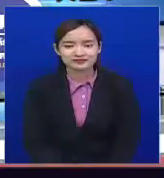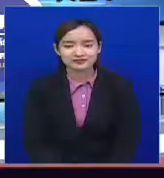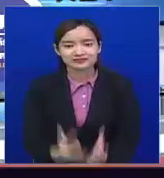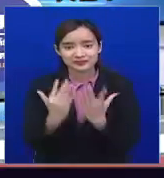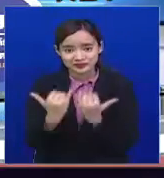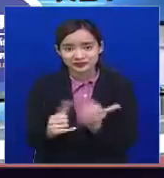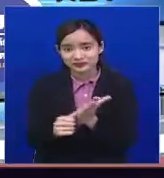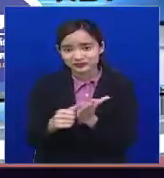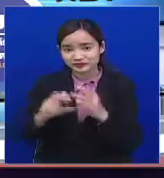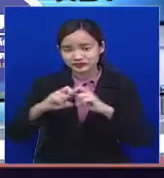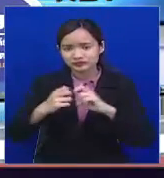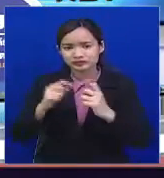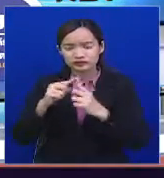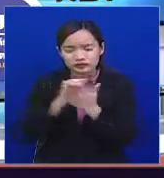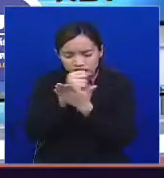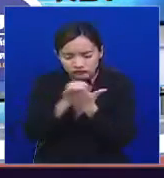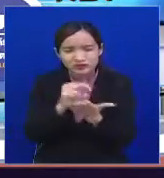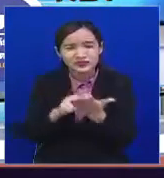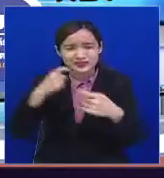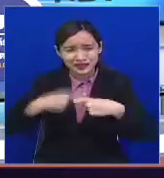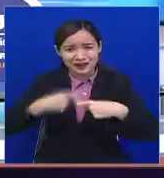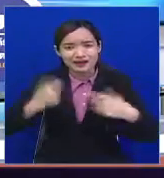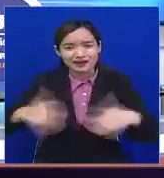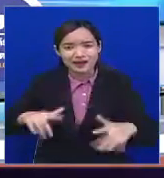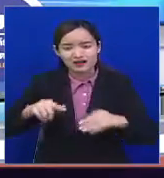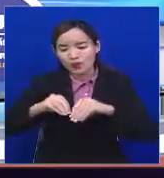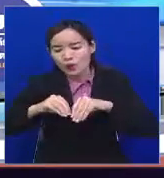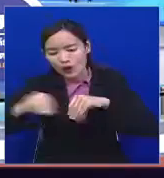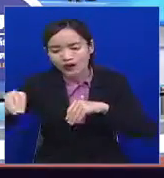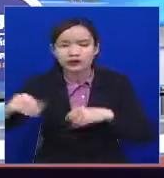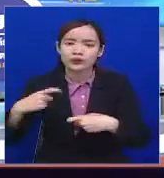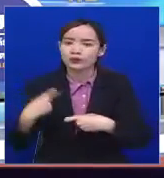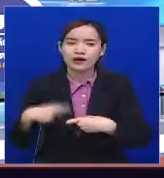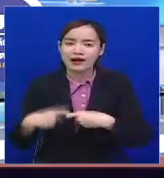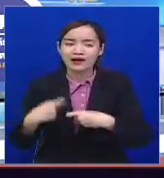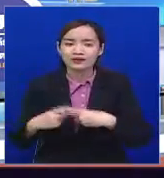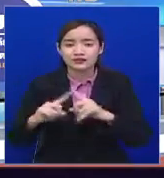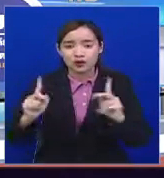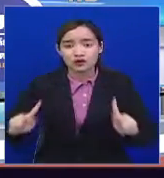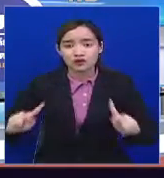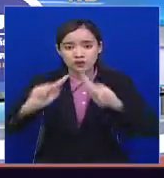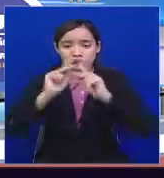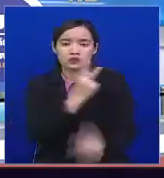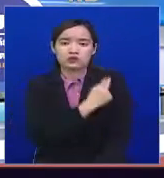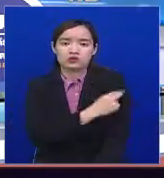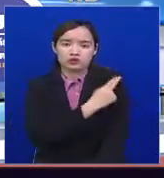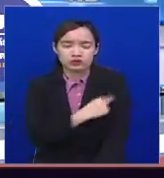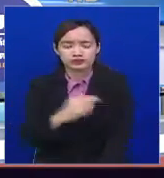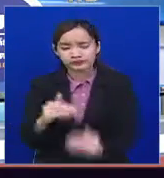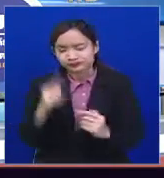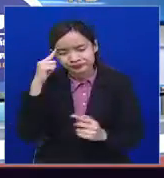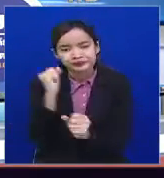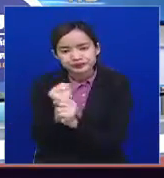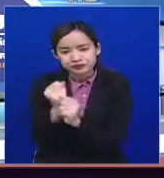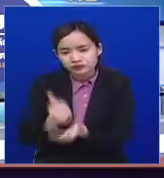ปัจจุบันการแก้ปัญหาเรื่องยาเสพติดว่ายากแล้วนะครับในพื้นที่ห่างไกลยิ่งยากเข้าไปอีกนะครับแต่ว่ากระทรวงสาธารณสุขก็เดินหน้าช่วยเหลือรักษ